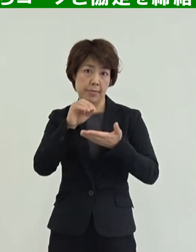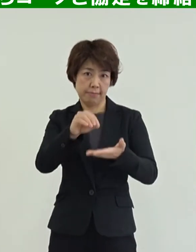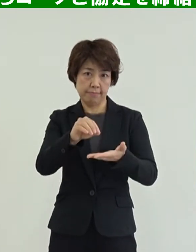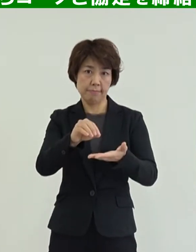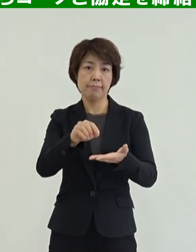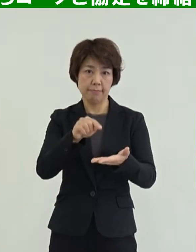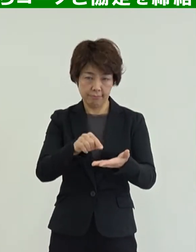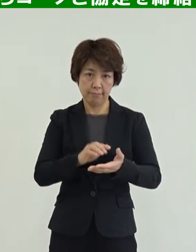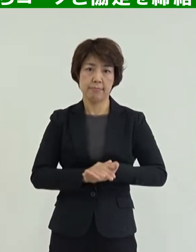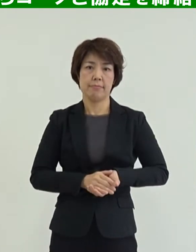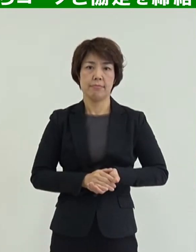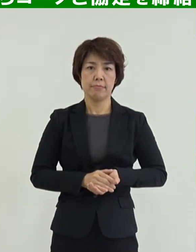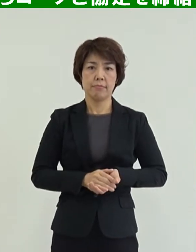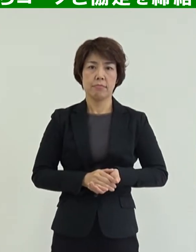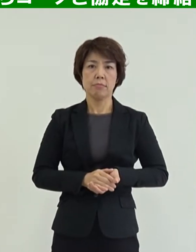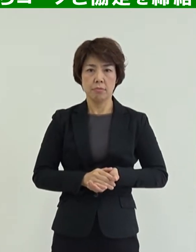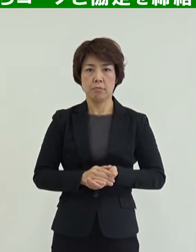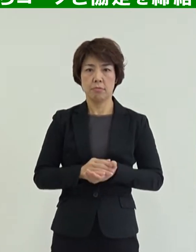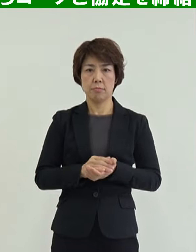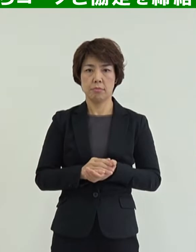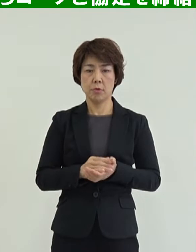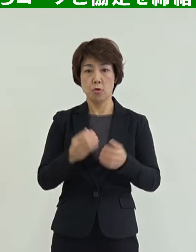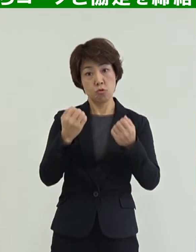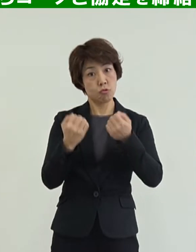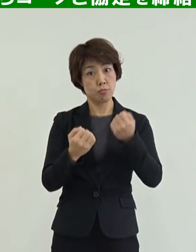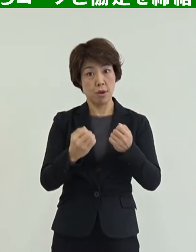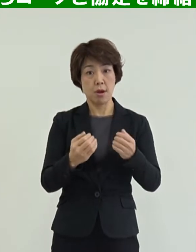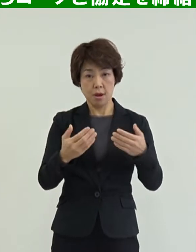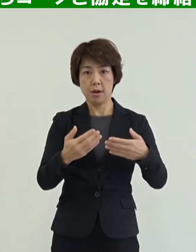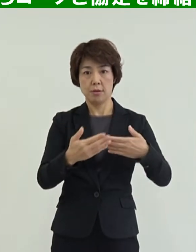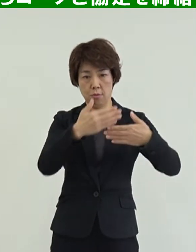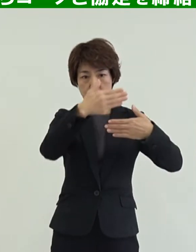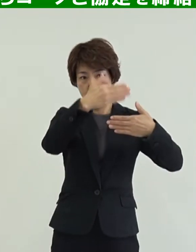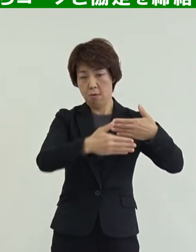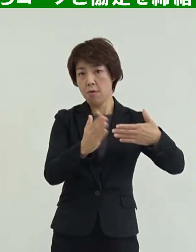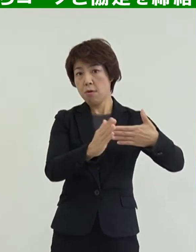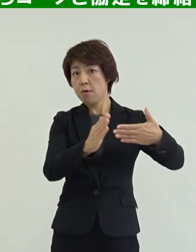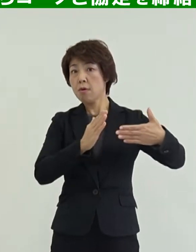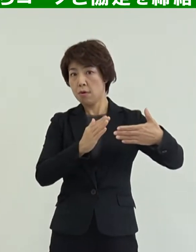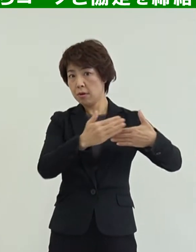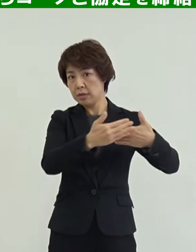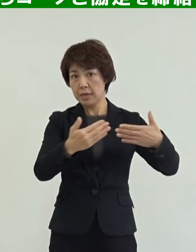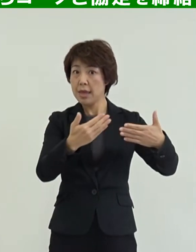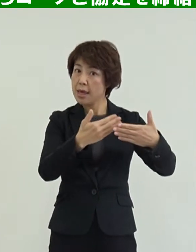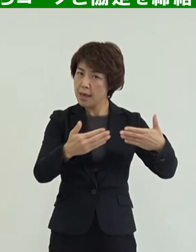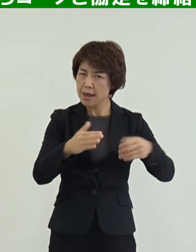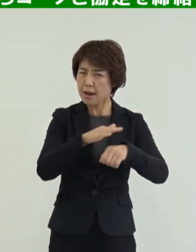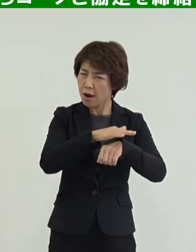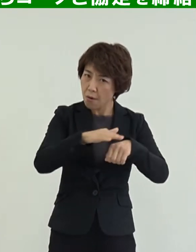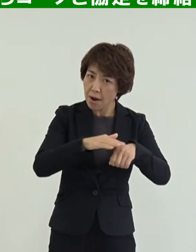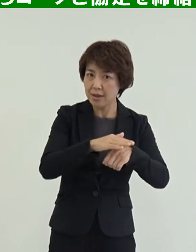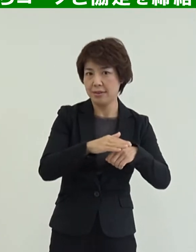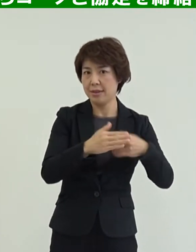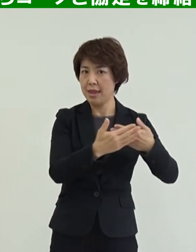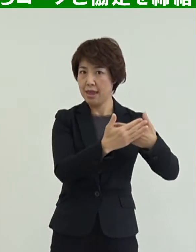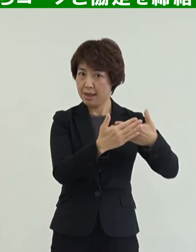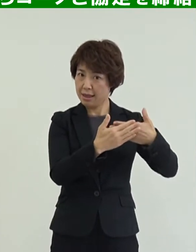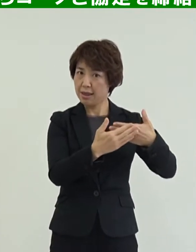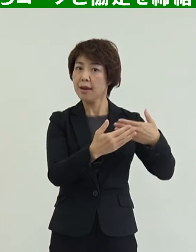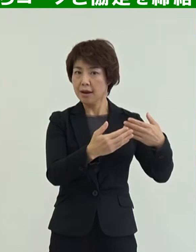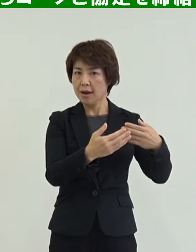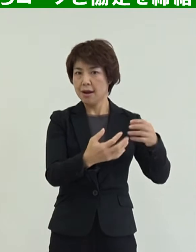という名前です商品を積載している部分の横扉後ろ扉にはならコープの